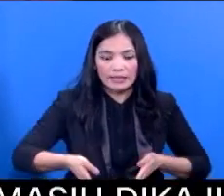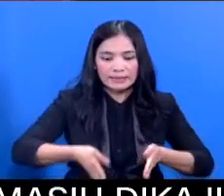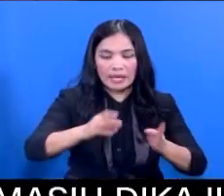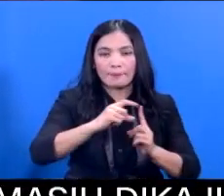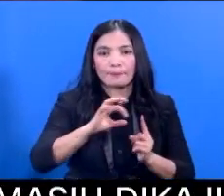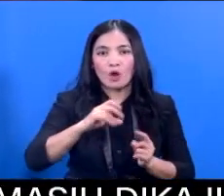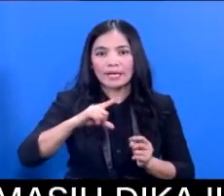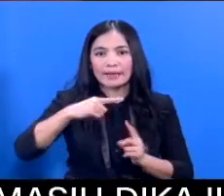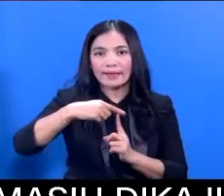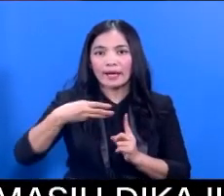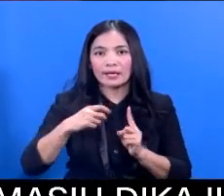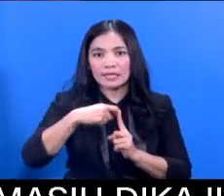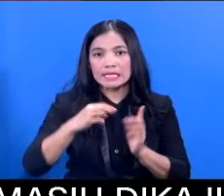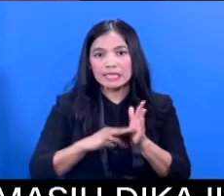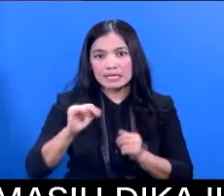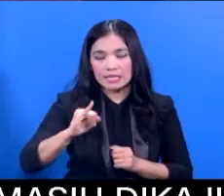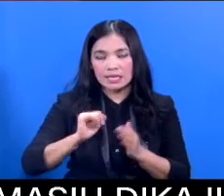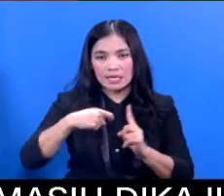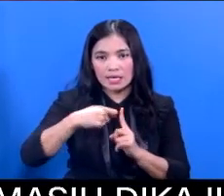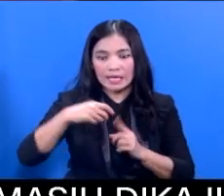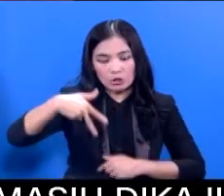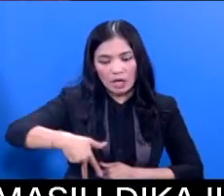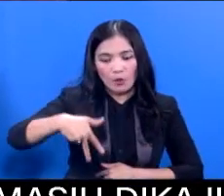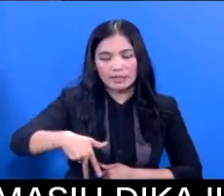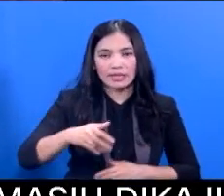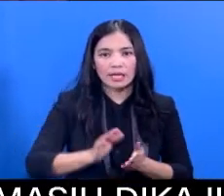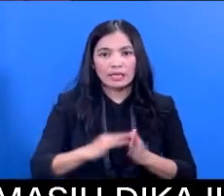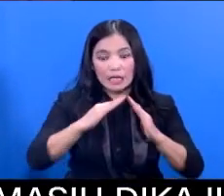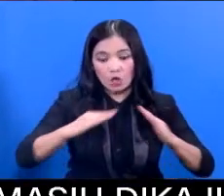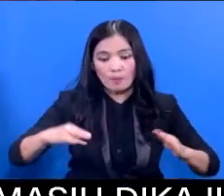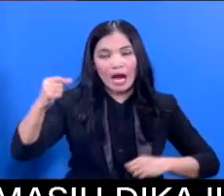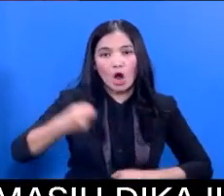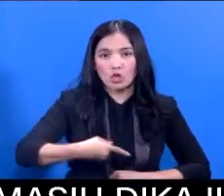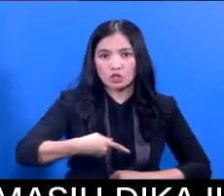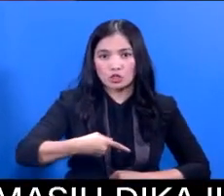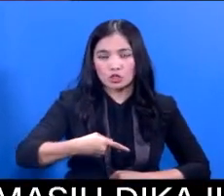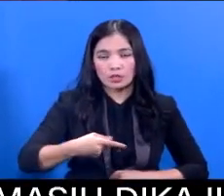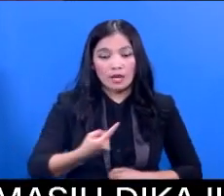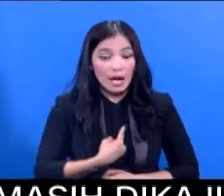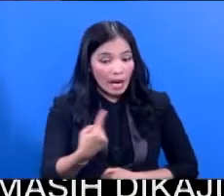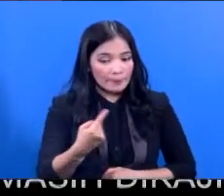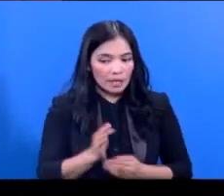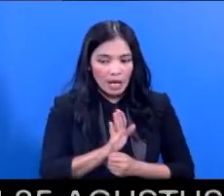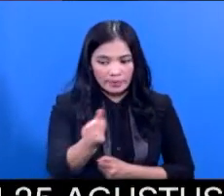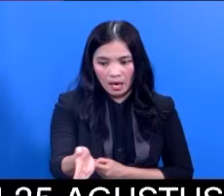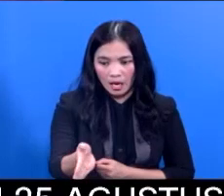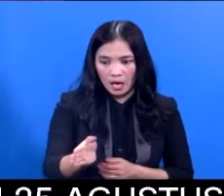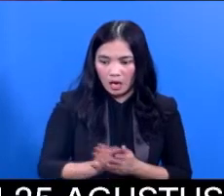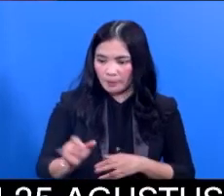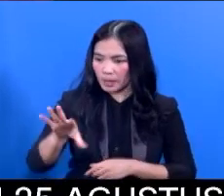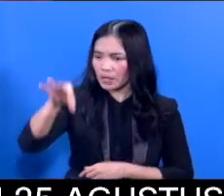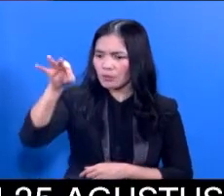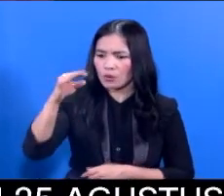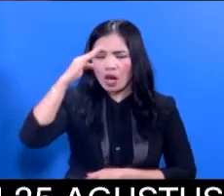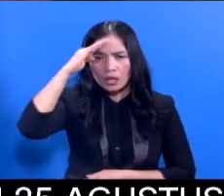Politeknik, di sebuah kos putri, setelah kami mendatangi, kami mendapati lelaki